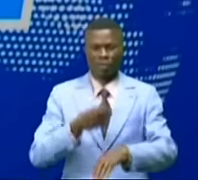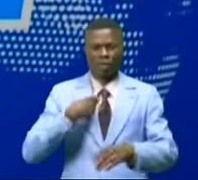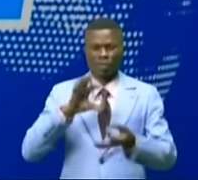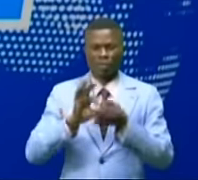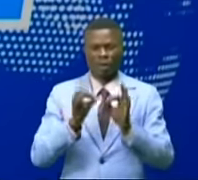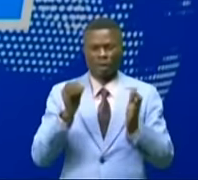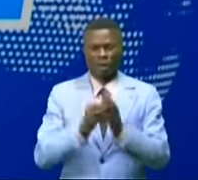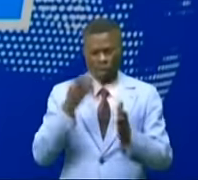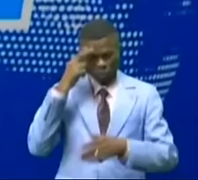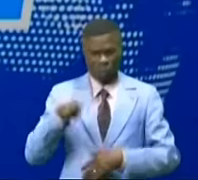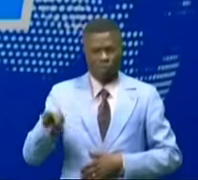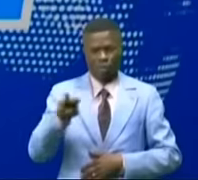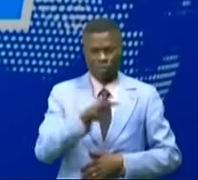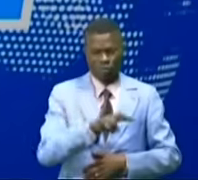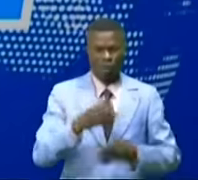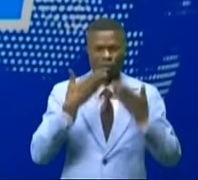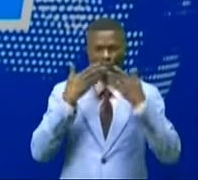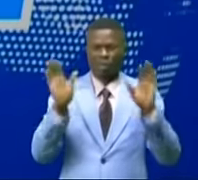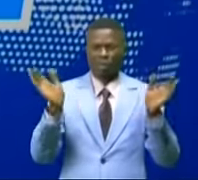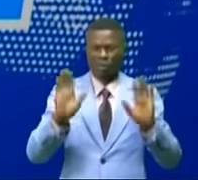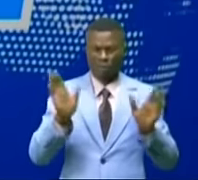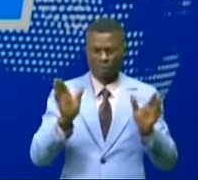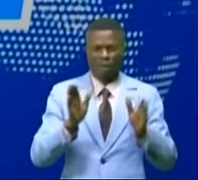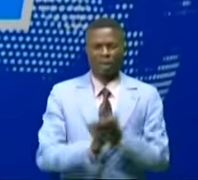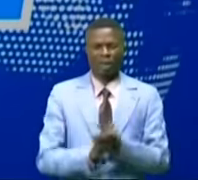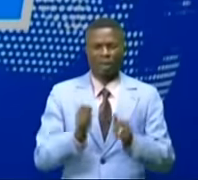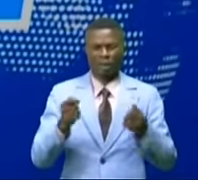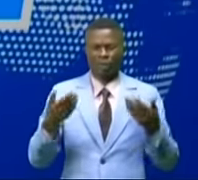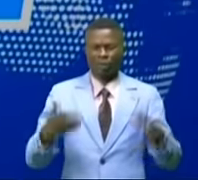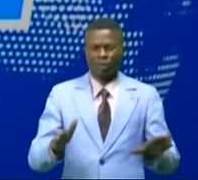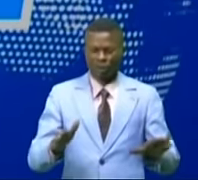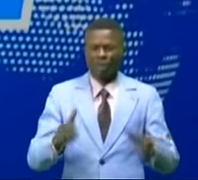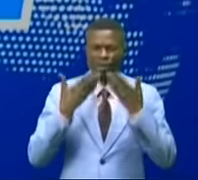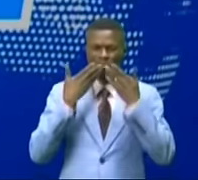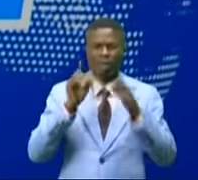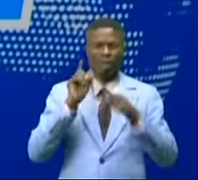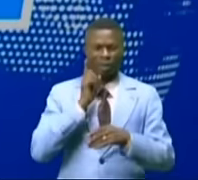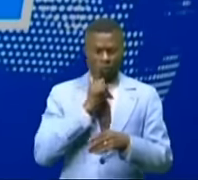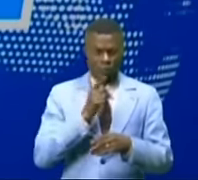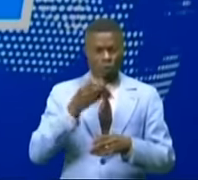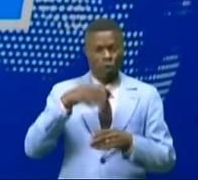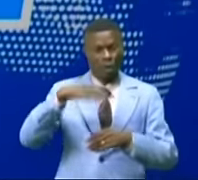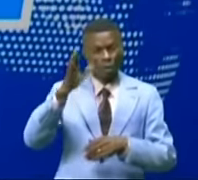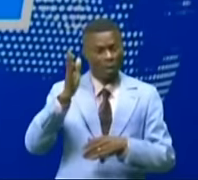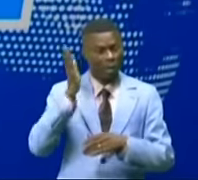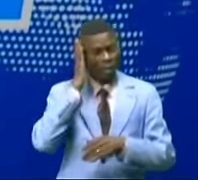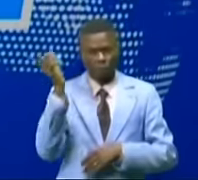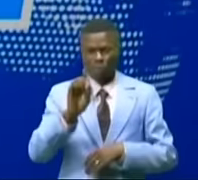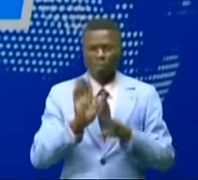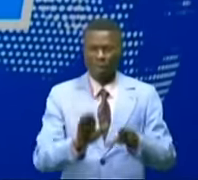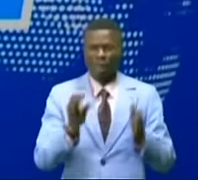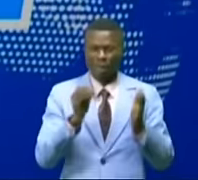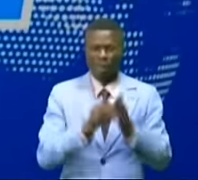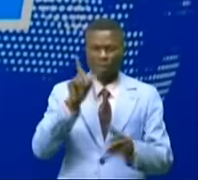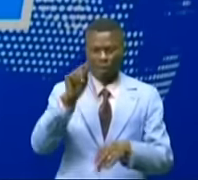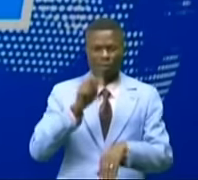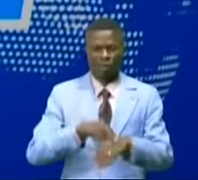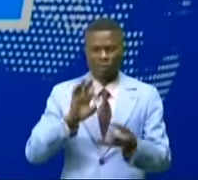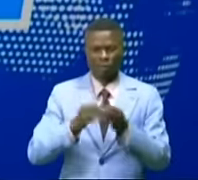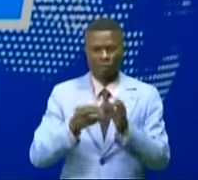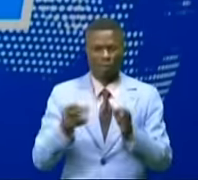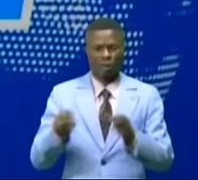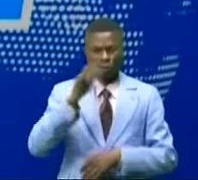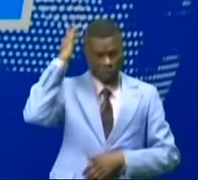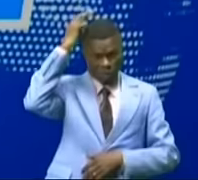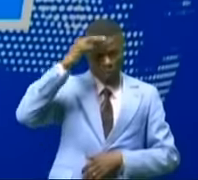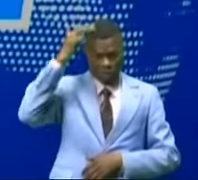Tamoussi, interprète des Malentendants, un journal réalisé par Patrick Bapuila et Henri Alimassi. L'information